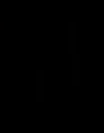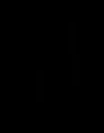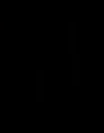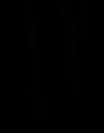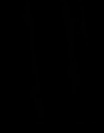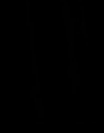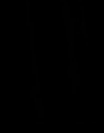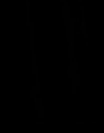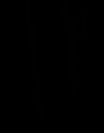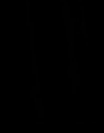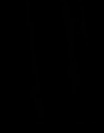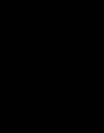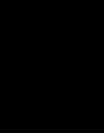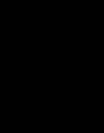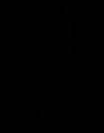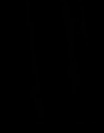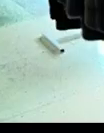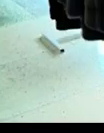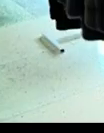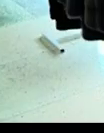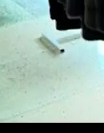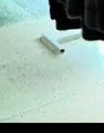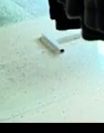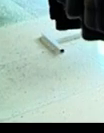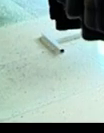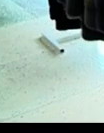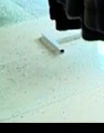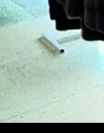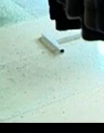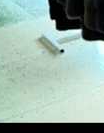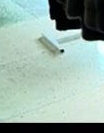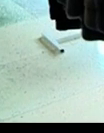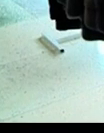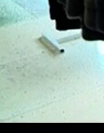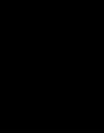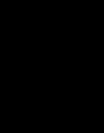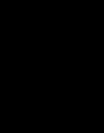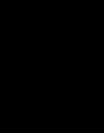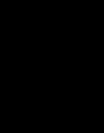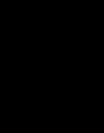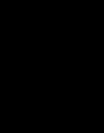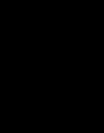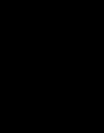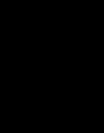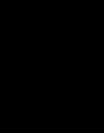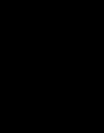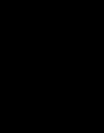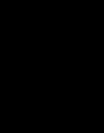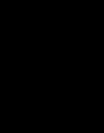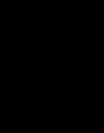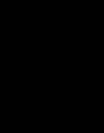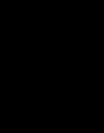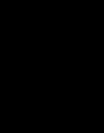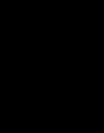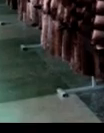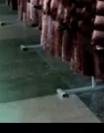большой, конечно, можно выбрать шубы хорошие. Все меховые изделия компании «Вятские меха Белка» чипированы и имеют паспорта. Это гарантия